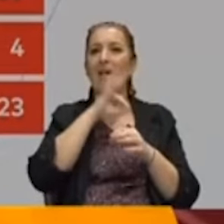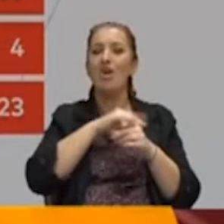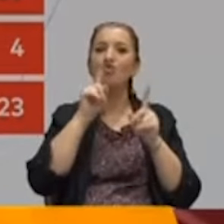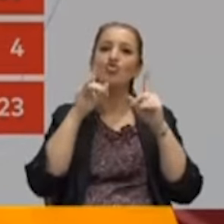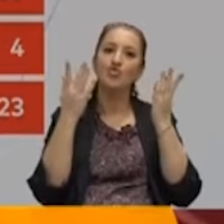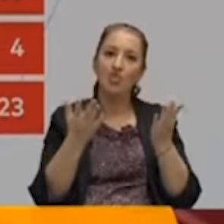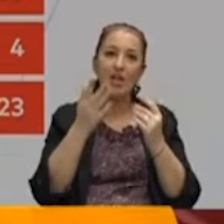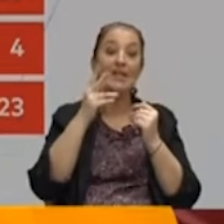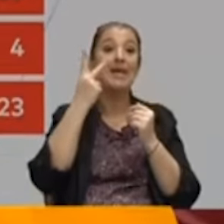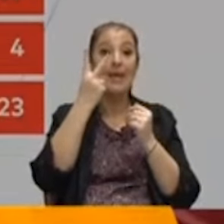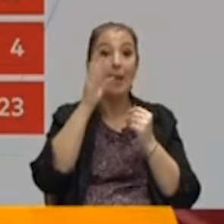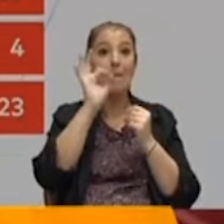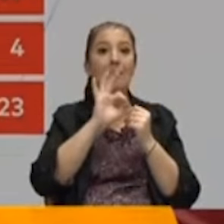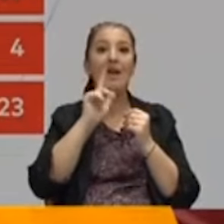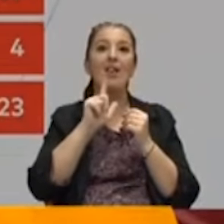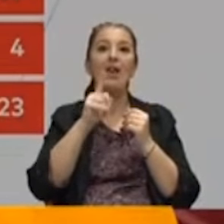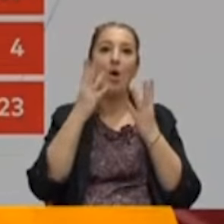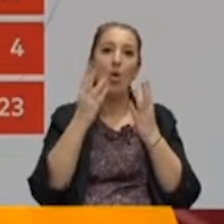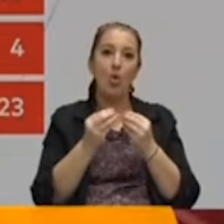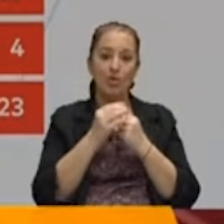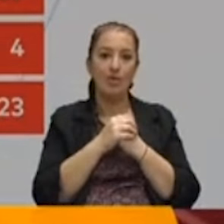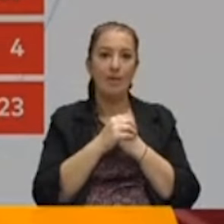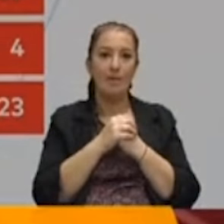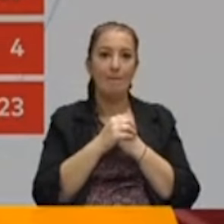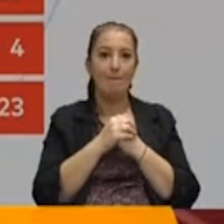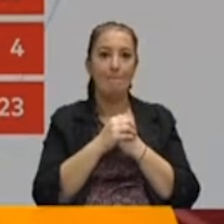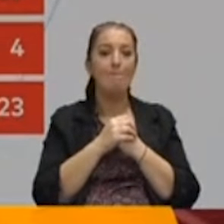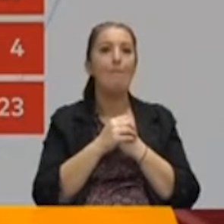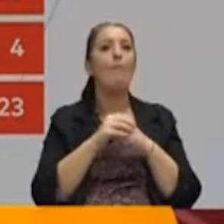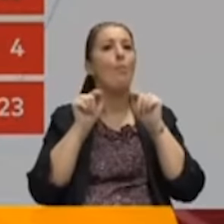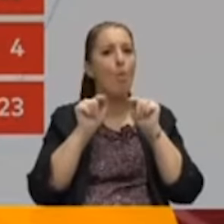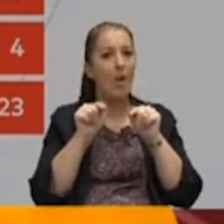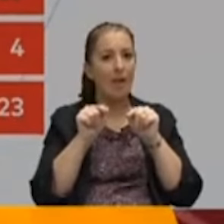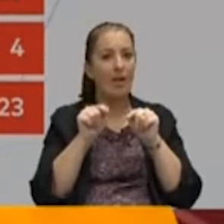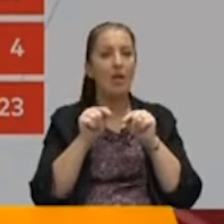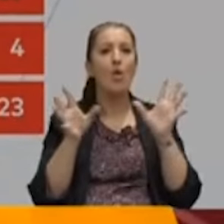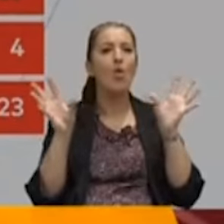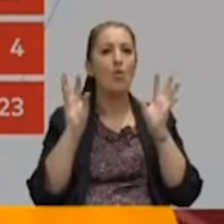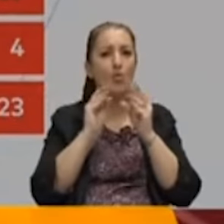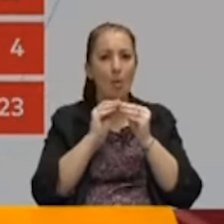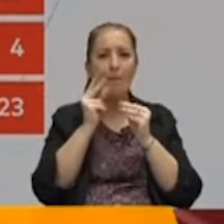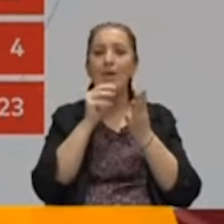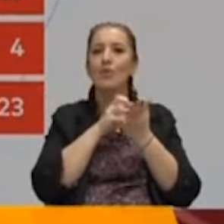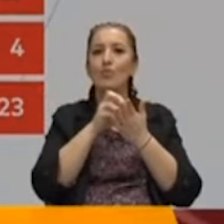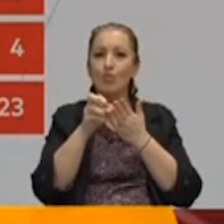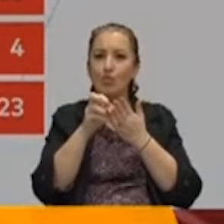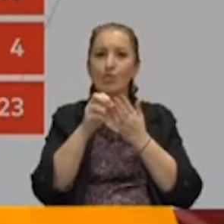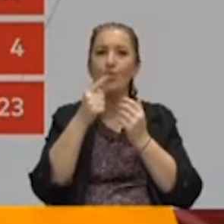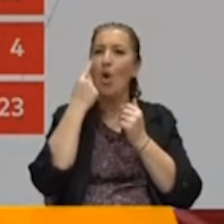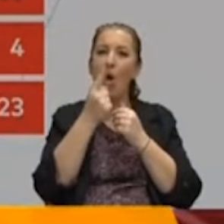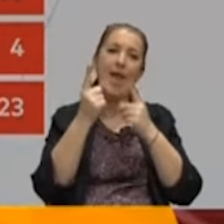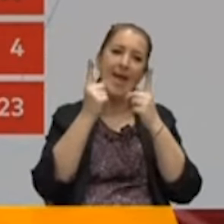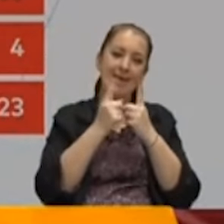inşallah 2 milyar lira olacak biçimde ayarladık. Böylelikle toplam bütçemiz, yani konsolide